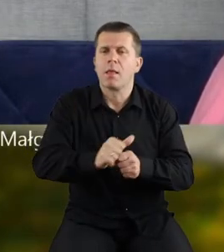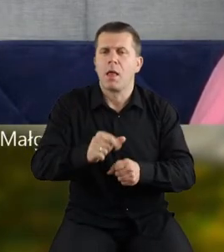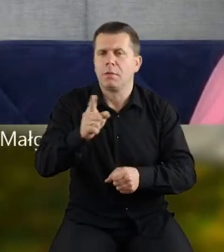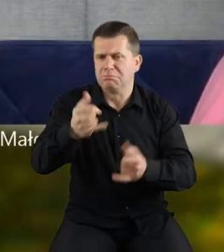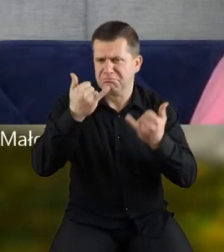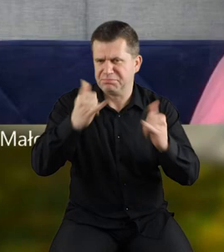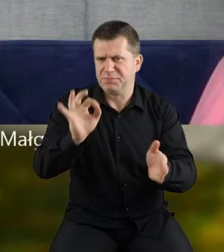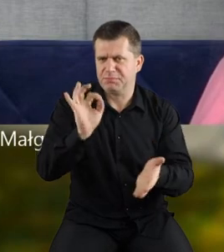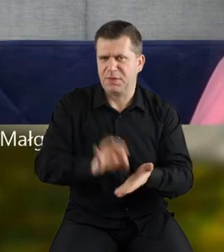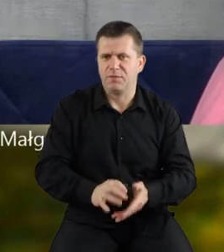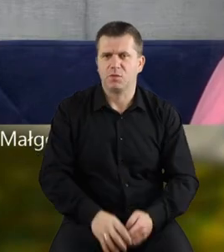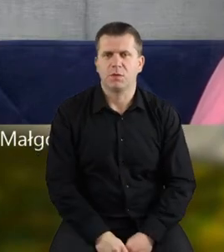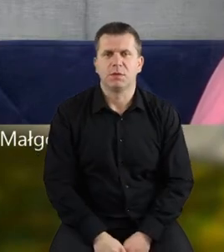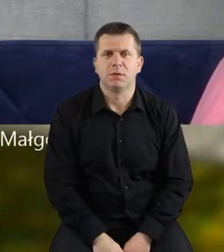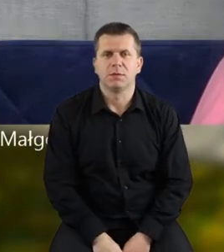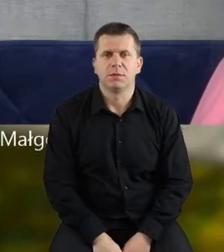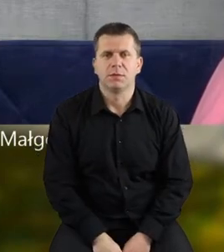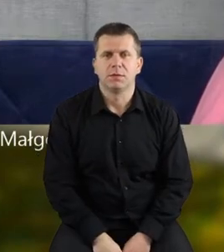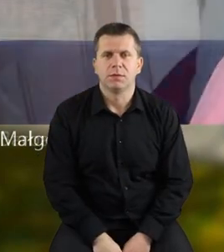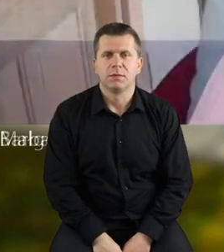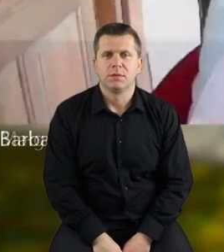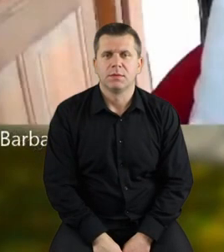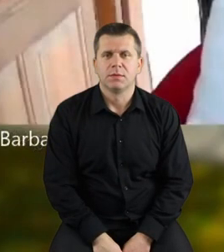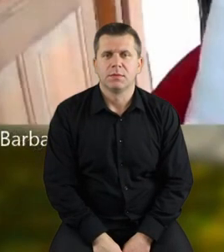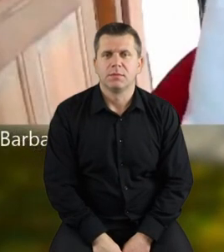muszą być absolutnie całkiem odmienne.